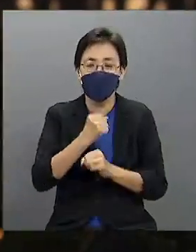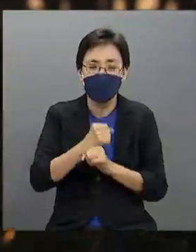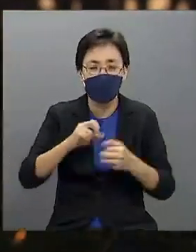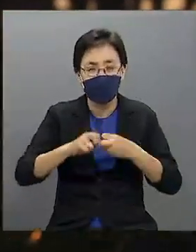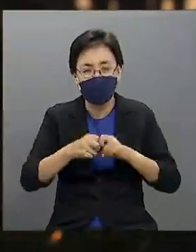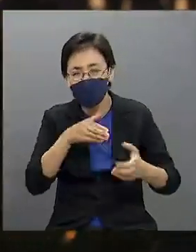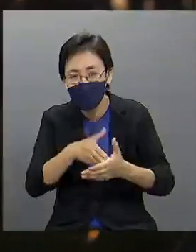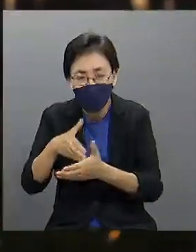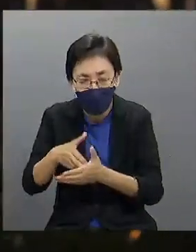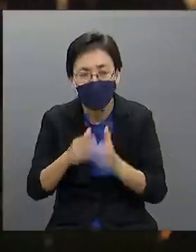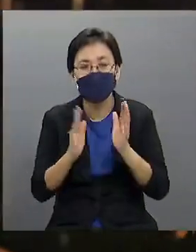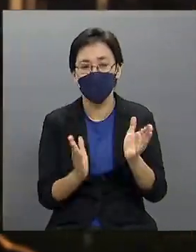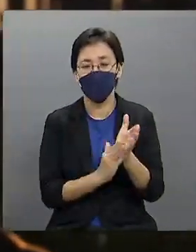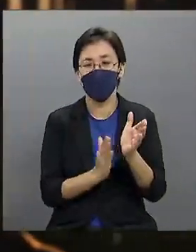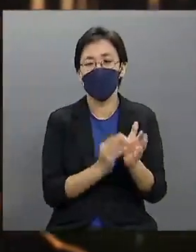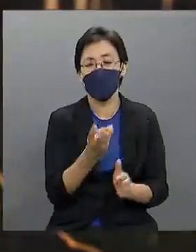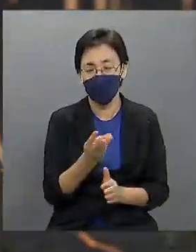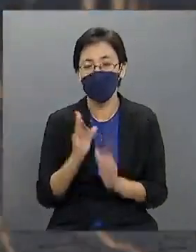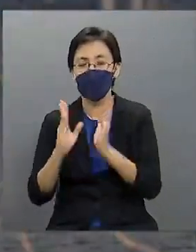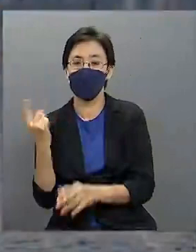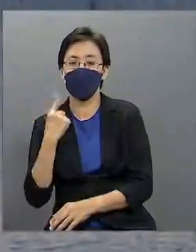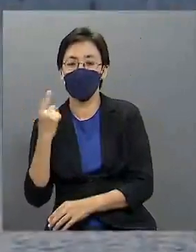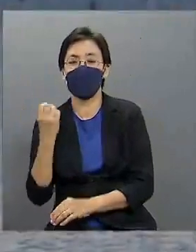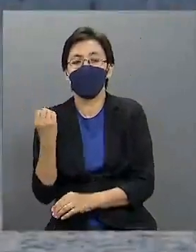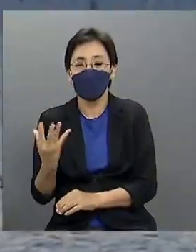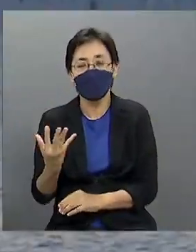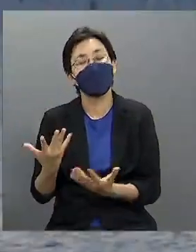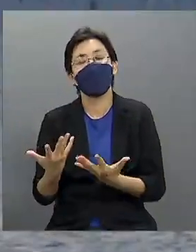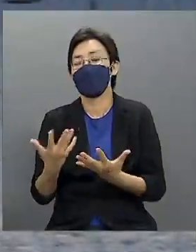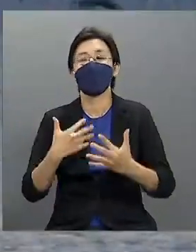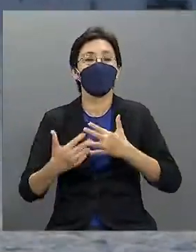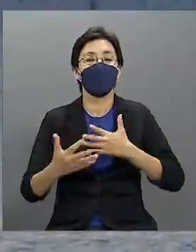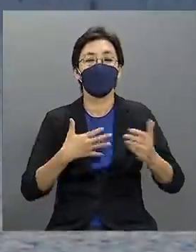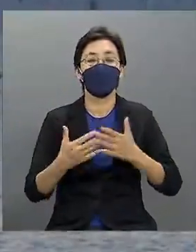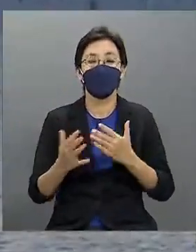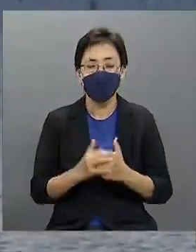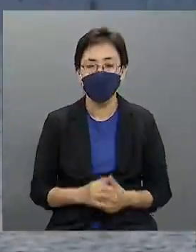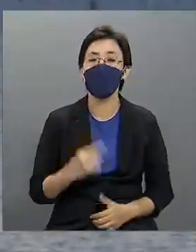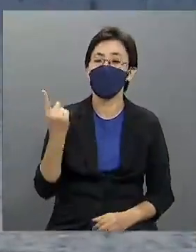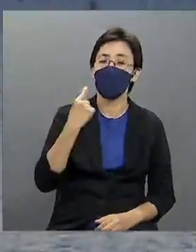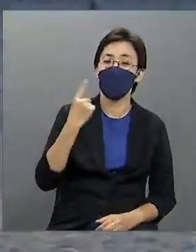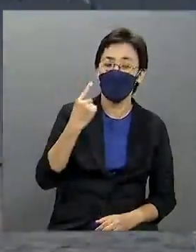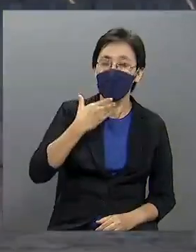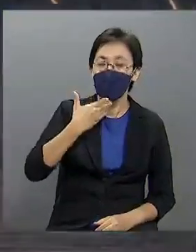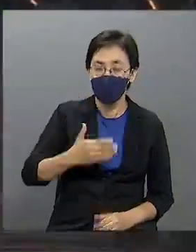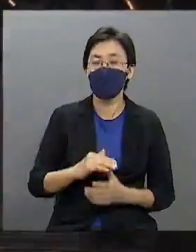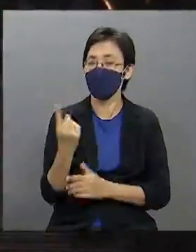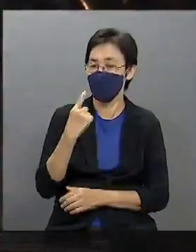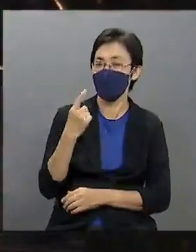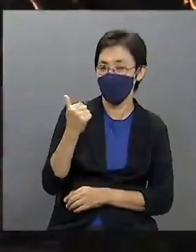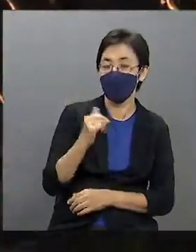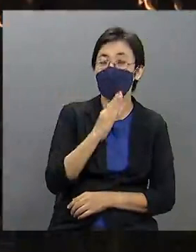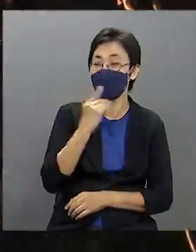น้อย คนดาไั้ยแต่ผมวาว่ อย่ายุดด่าฉันน่ะ inneถ้าหดด่าชั้นเมื่ไร ชั้นจะเลิก